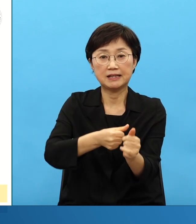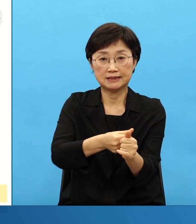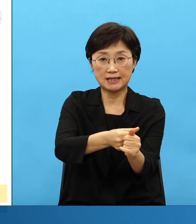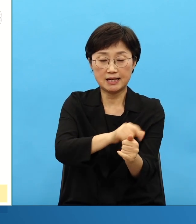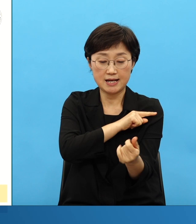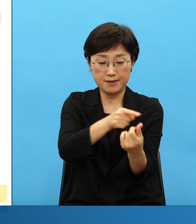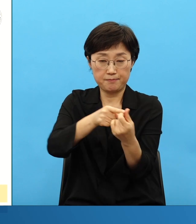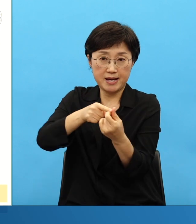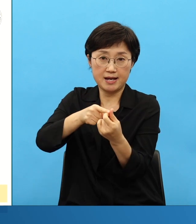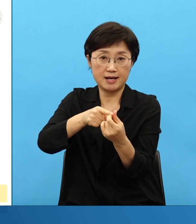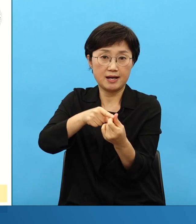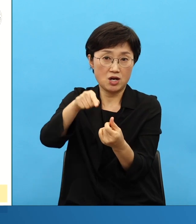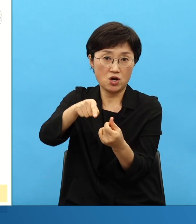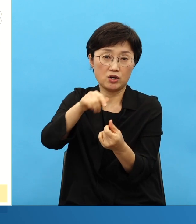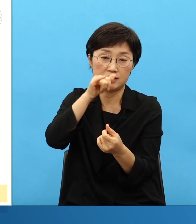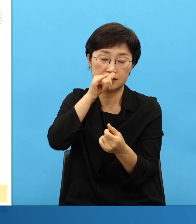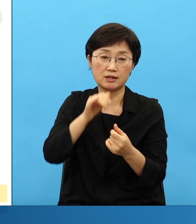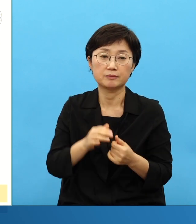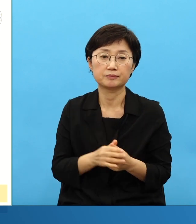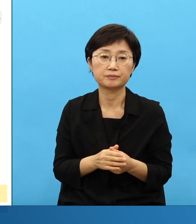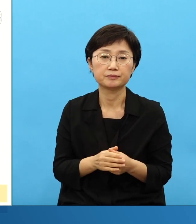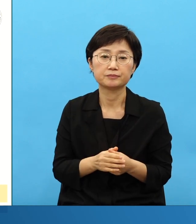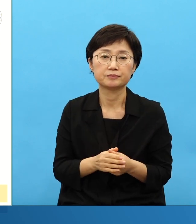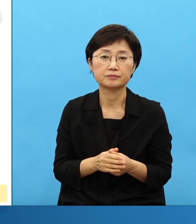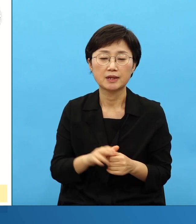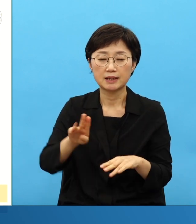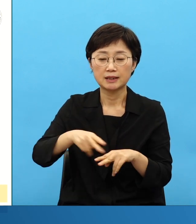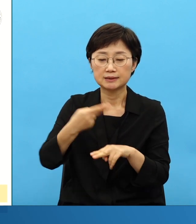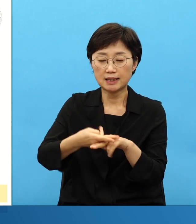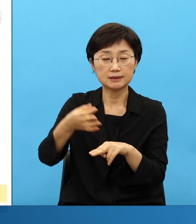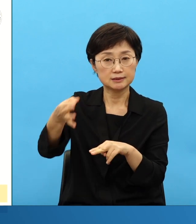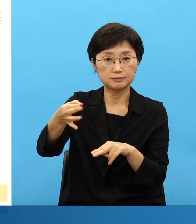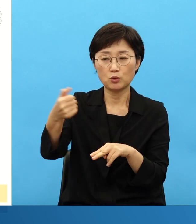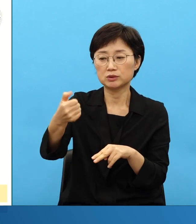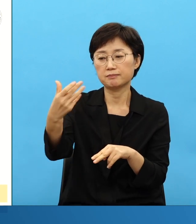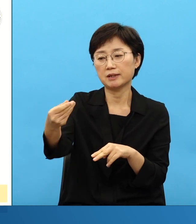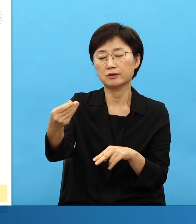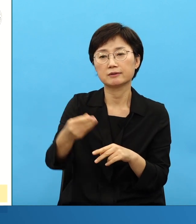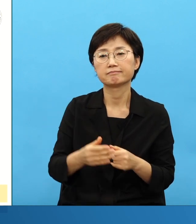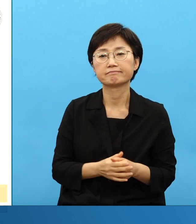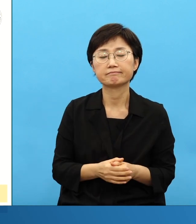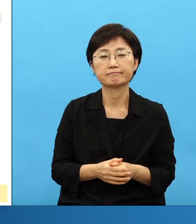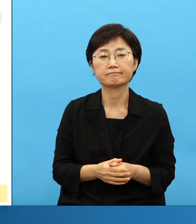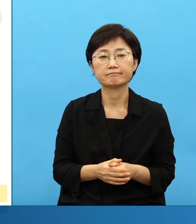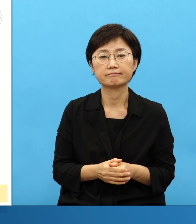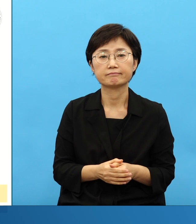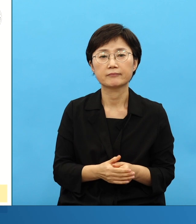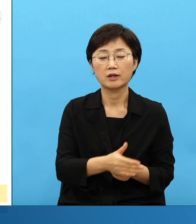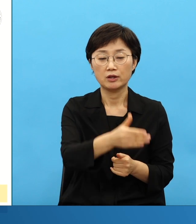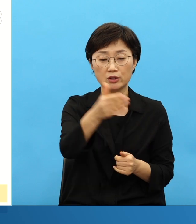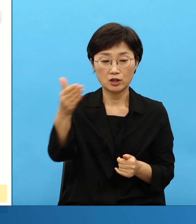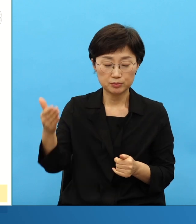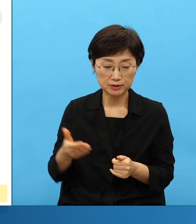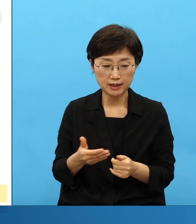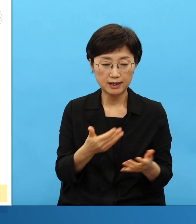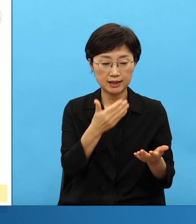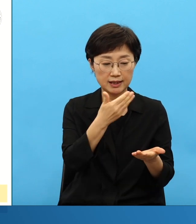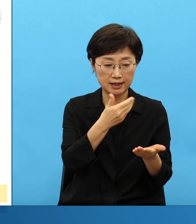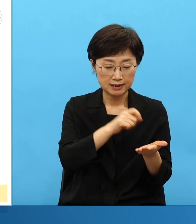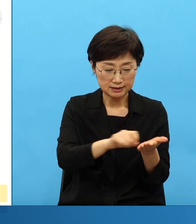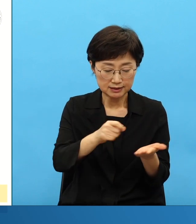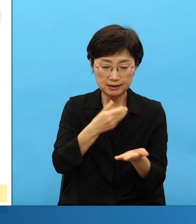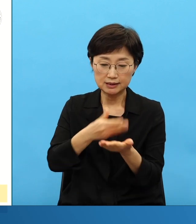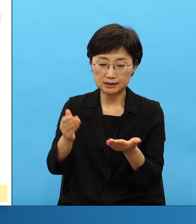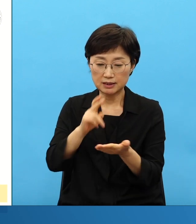각 분야의 최우수 작품으로 선정되고 상금은 50만 원입니다. 여러분의 모든 작품은 세계복음화